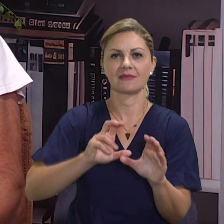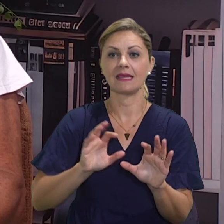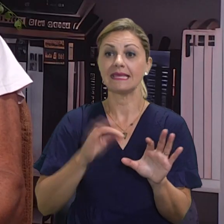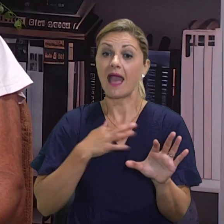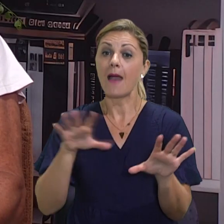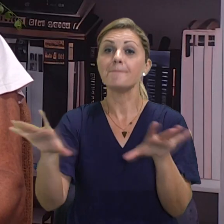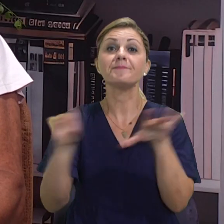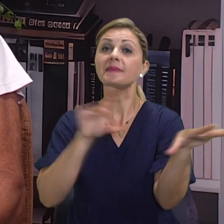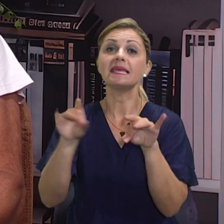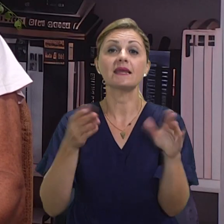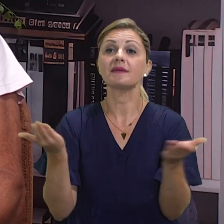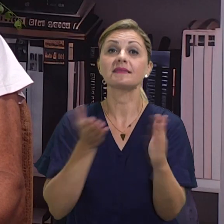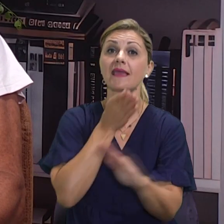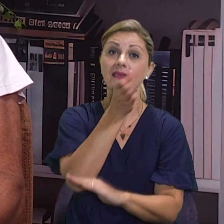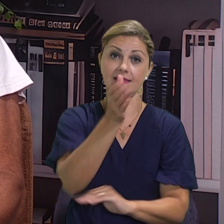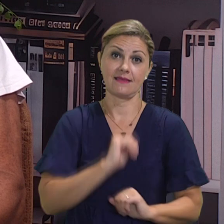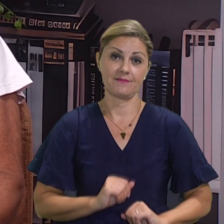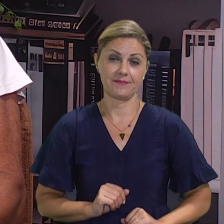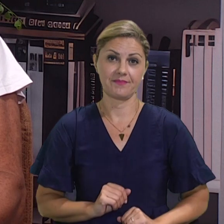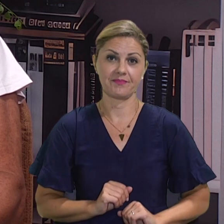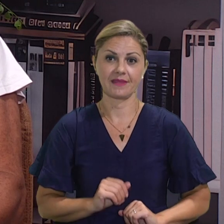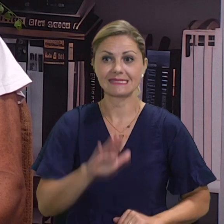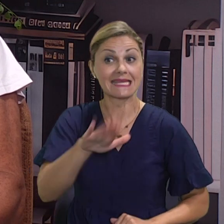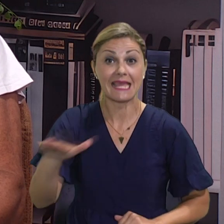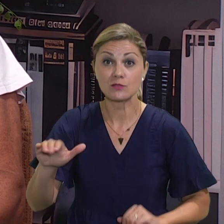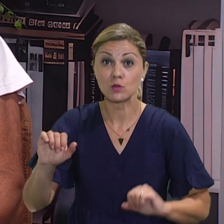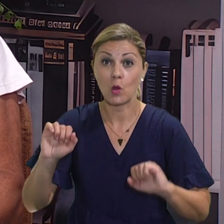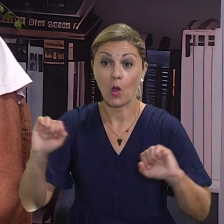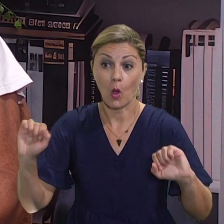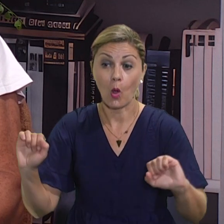ja priberen šta mi paše, ali di su dica,